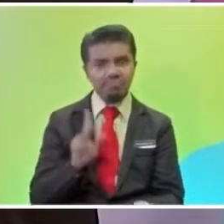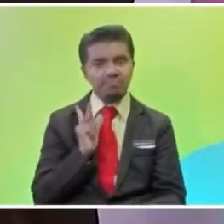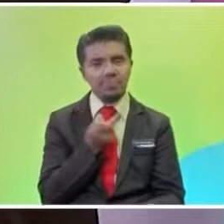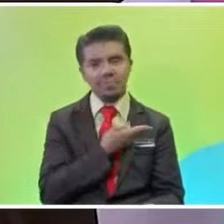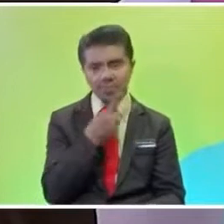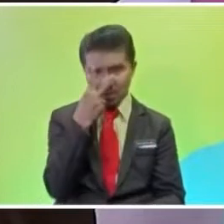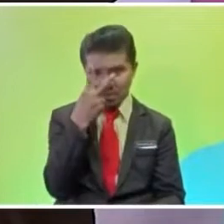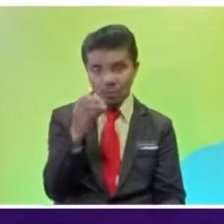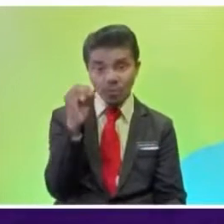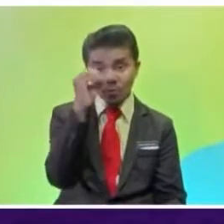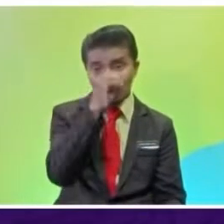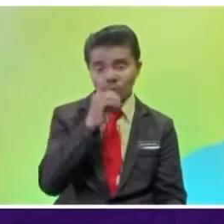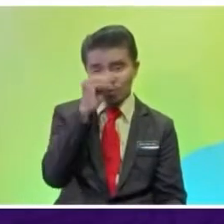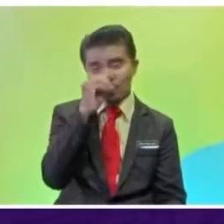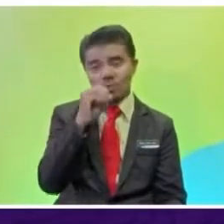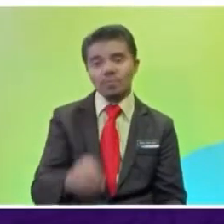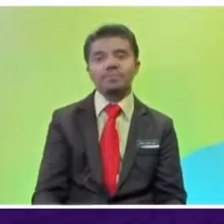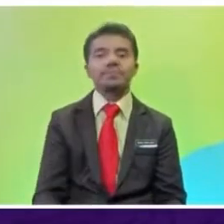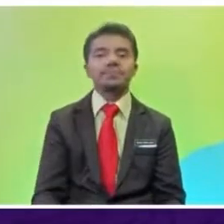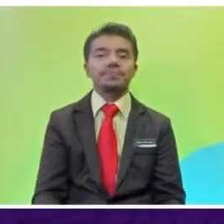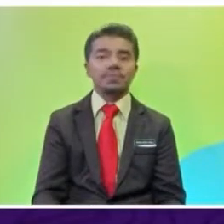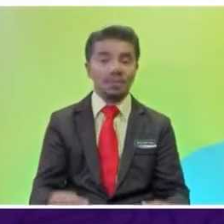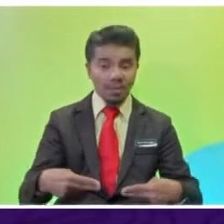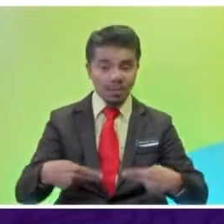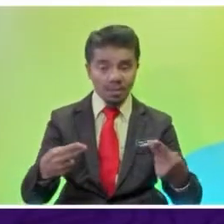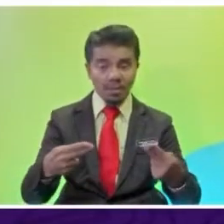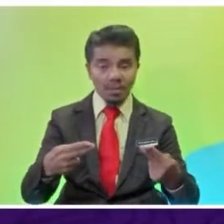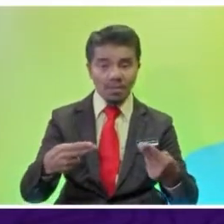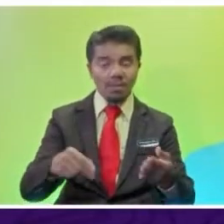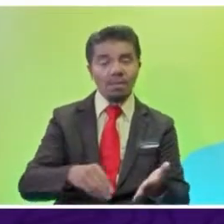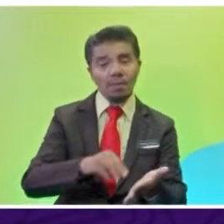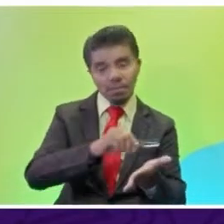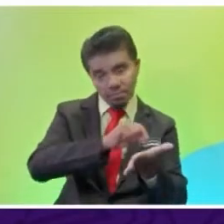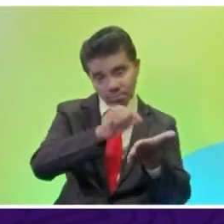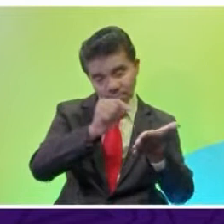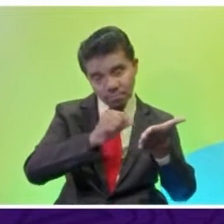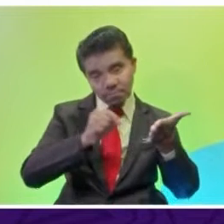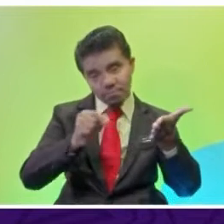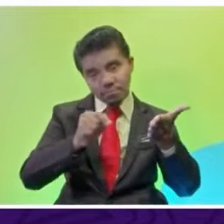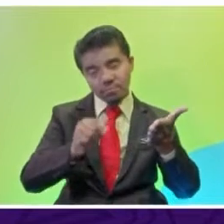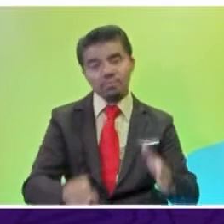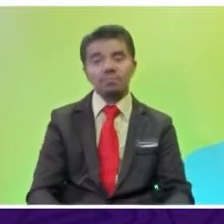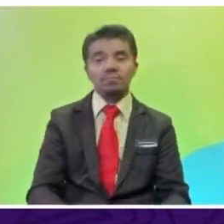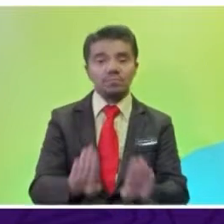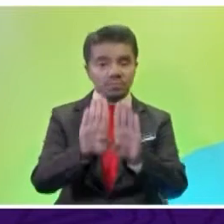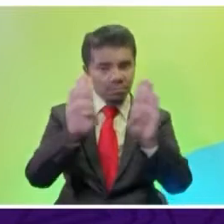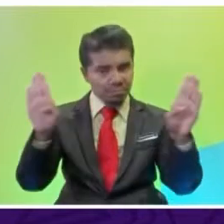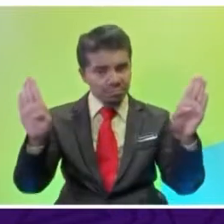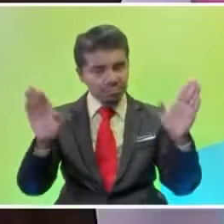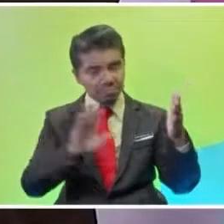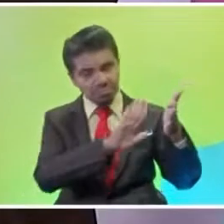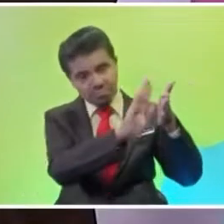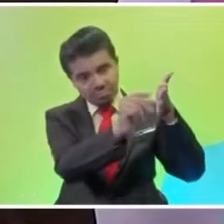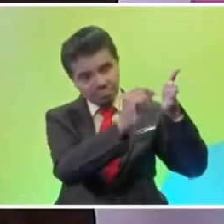di mana pembentangan hasil perbincangan mudik ini tadi jadi setelah mereka berbincang mereka boleh membentangkan